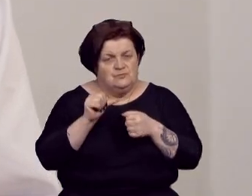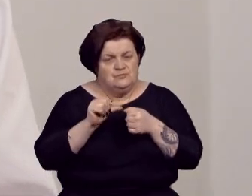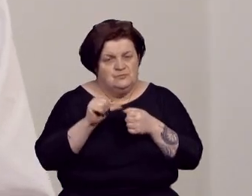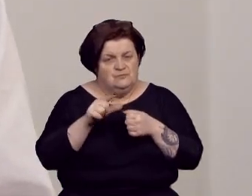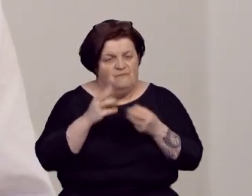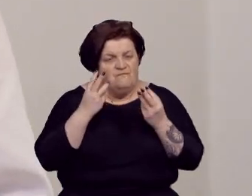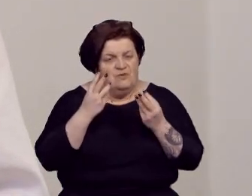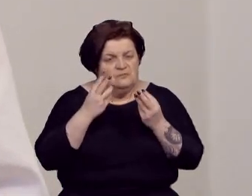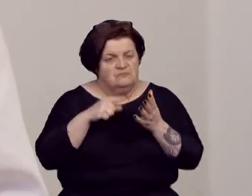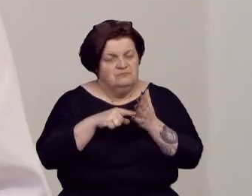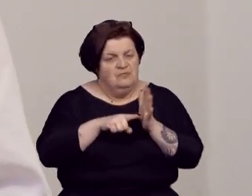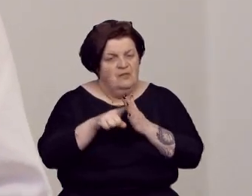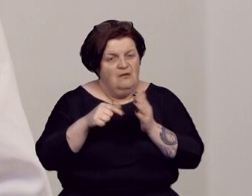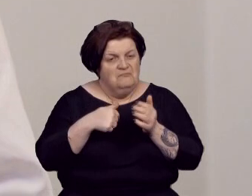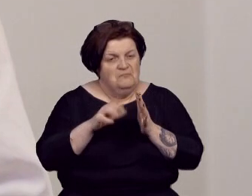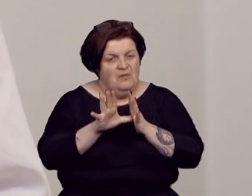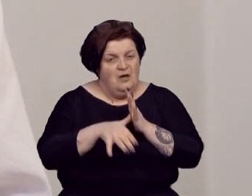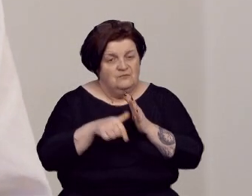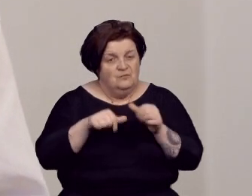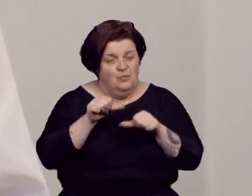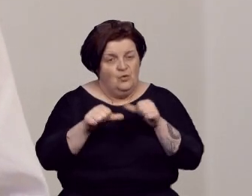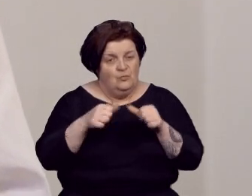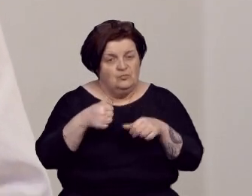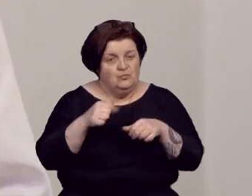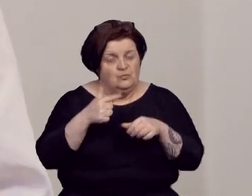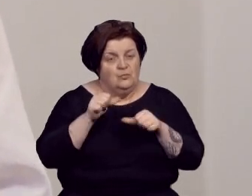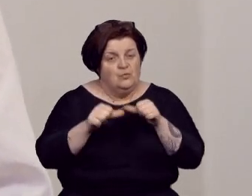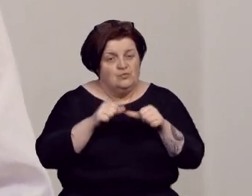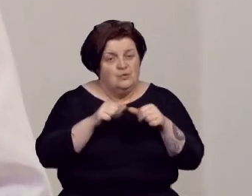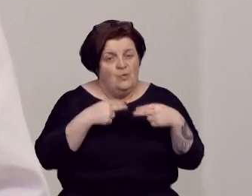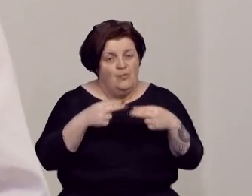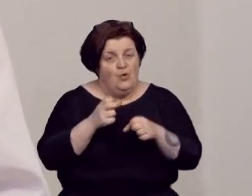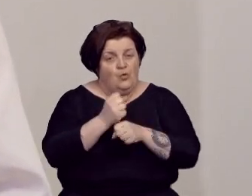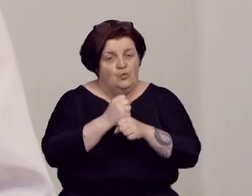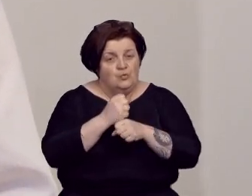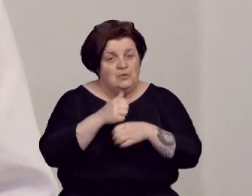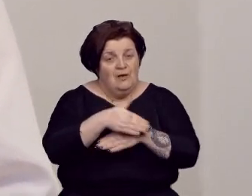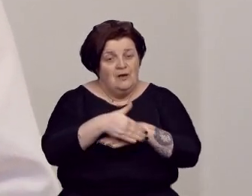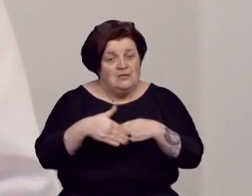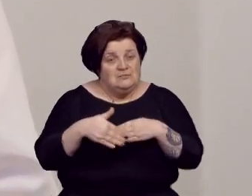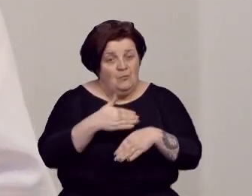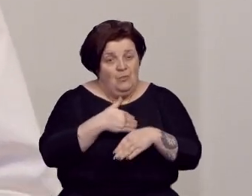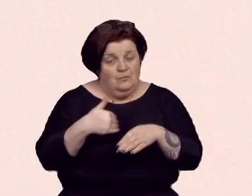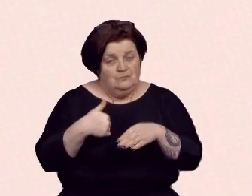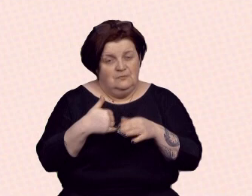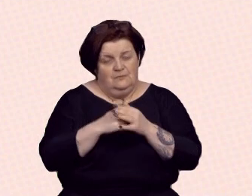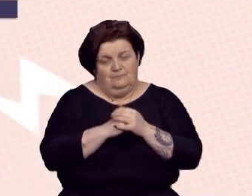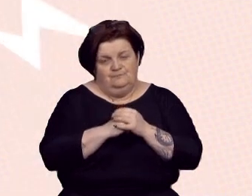"23 stycznia to ważna data dla naszego miasta. W tym roku obchodziliśmy 102. rocznicę powrotu Grudziądza w granice